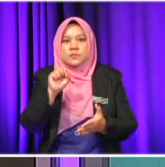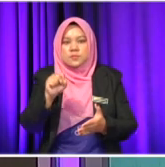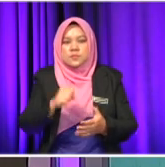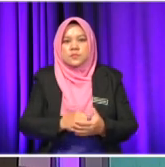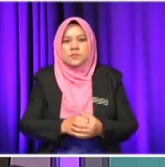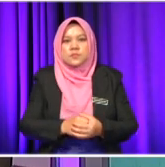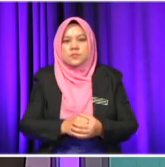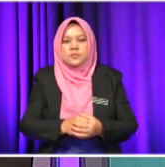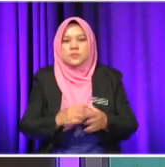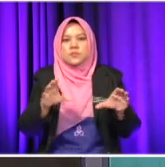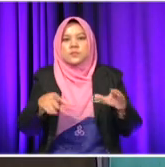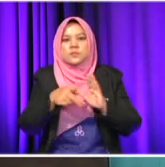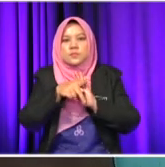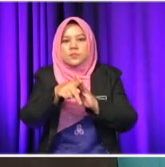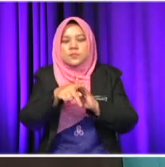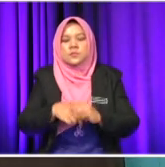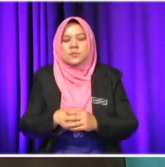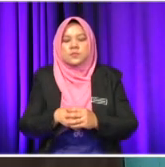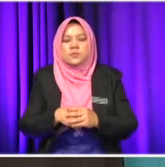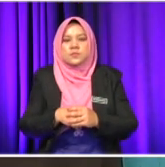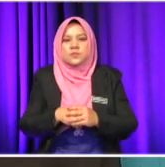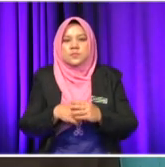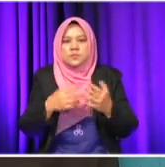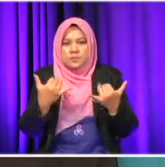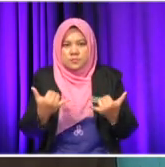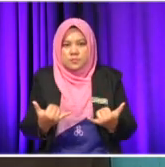bagian promosi memiliki tiga kilo